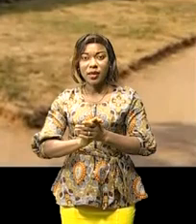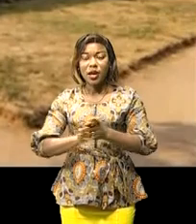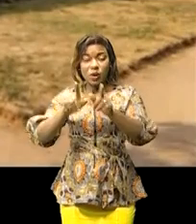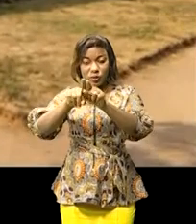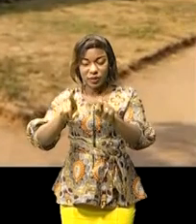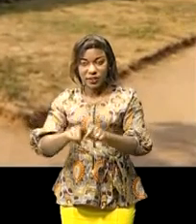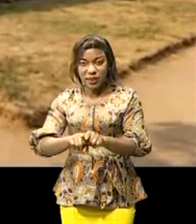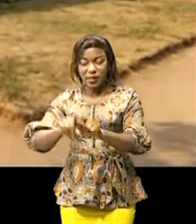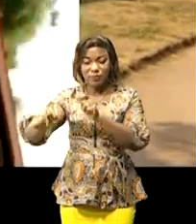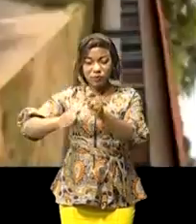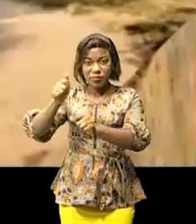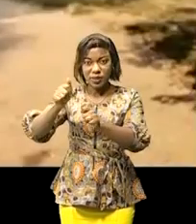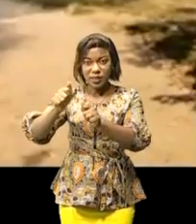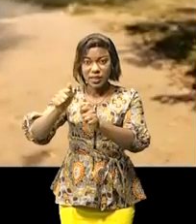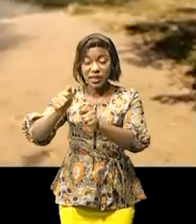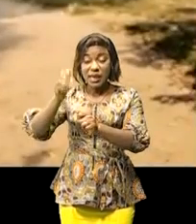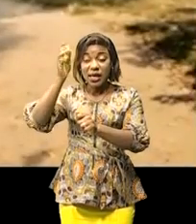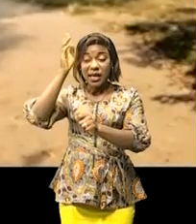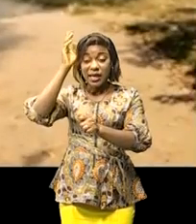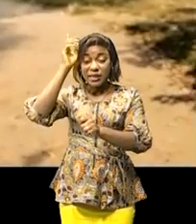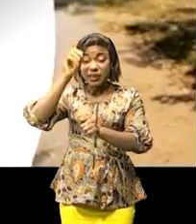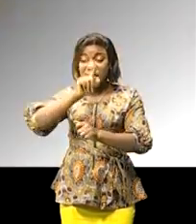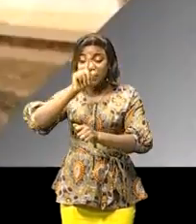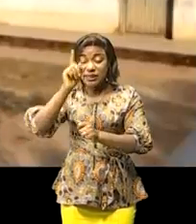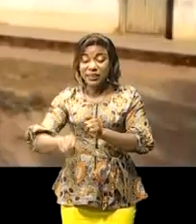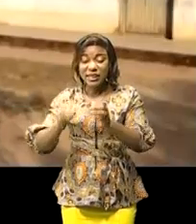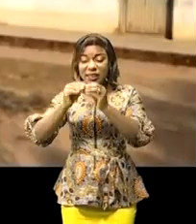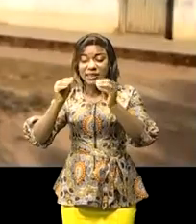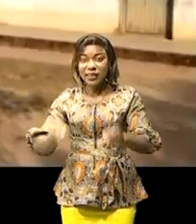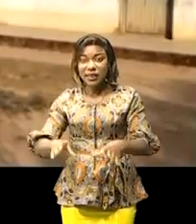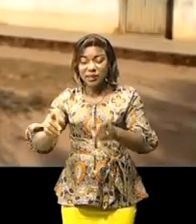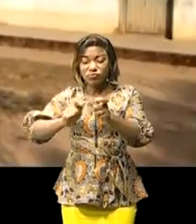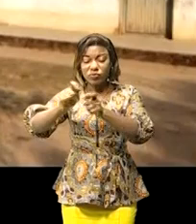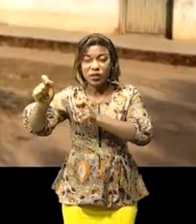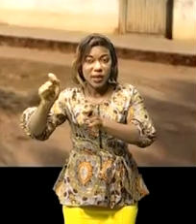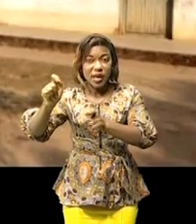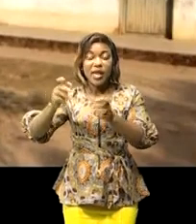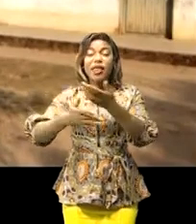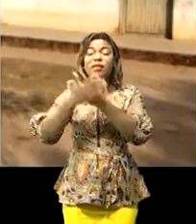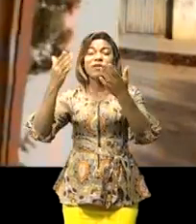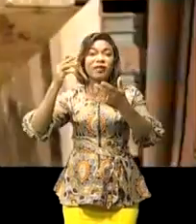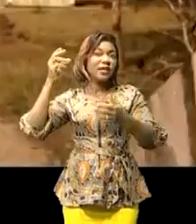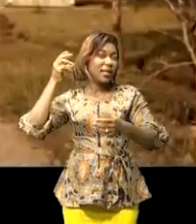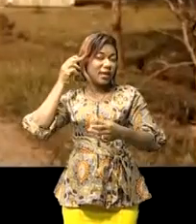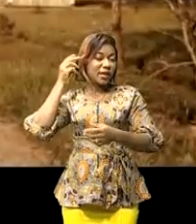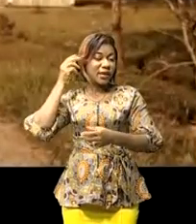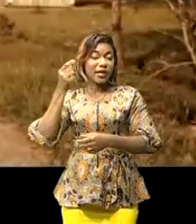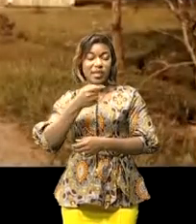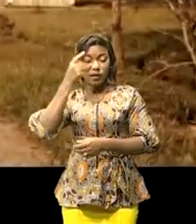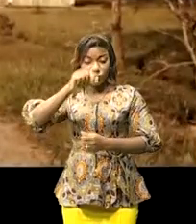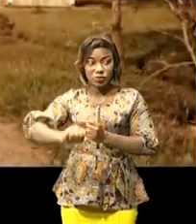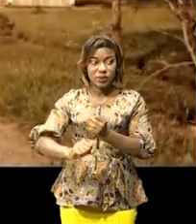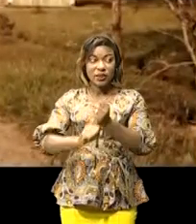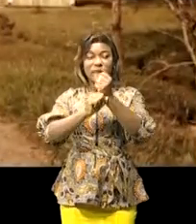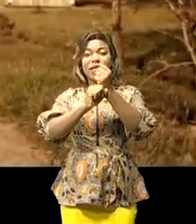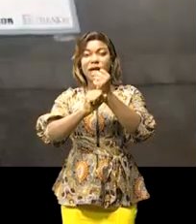à plus ou moins 150 km de la ville de Kananga, c'est le savoir-faire de Mgr Joseph Kalamba pour soutenir les jeunes